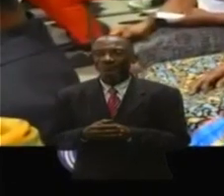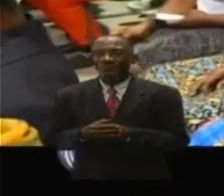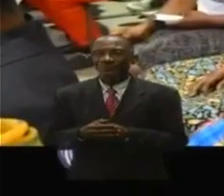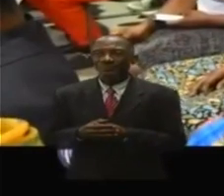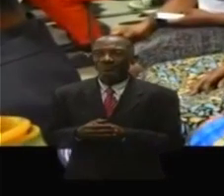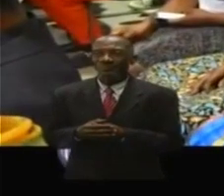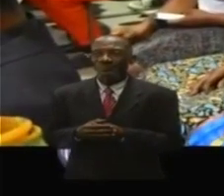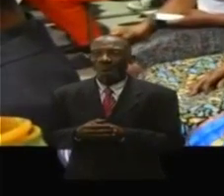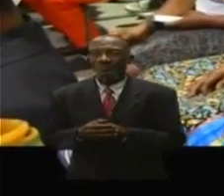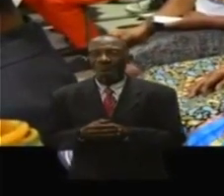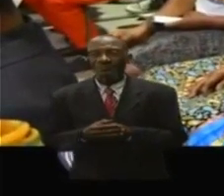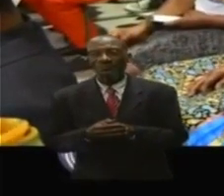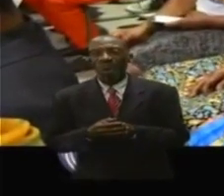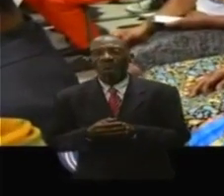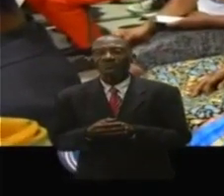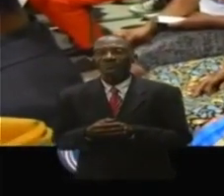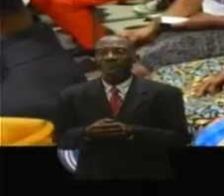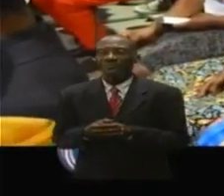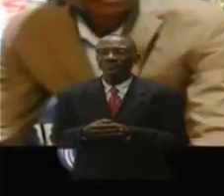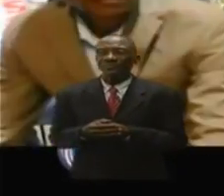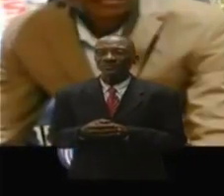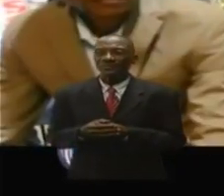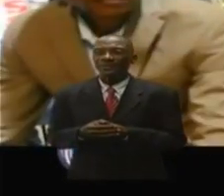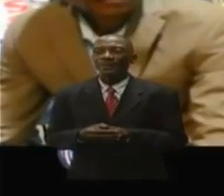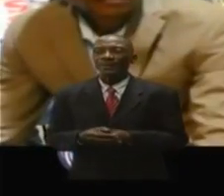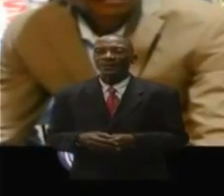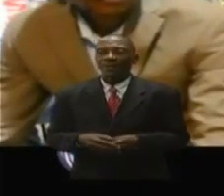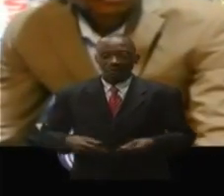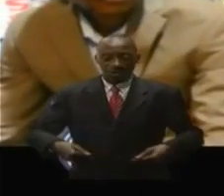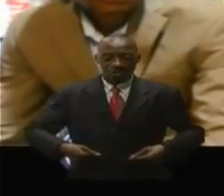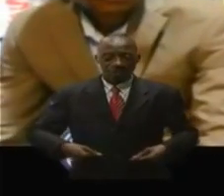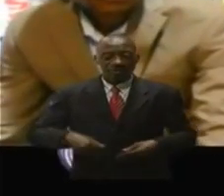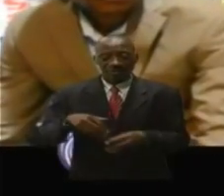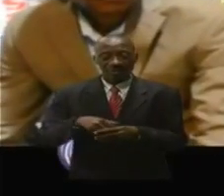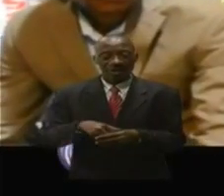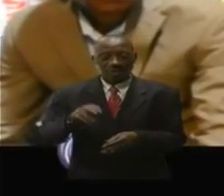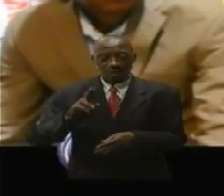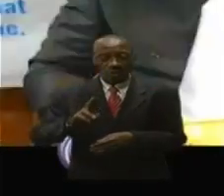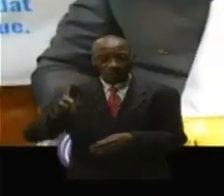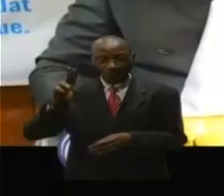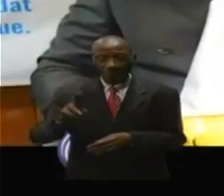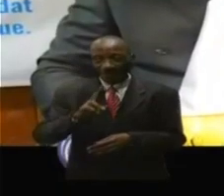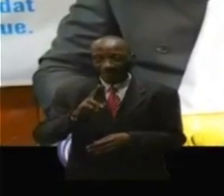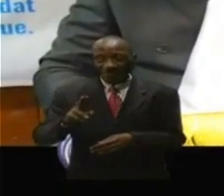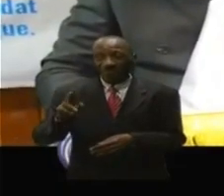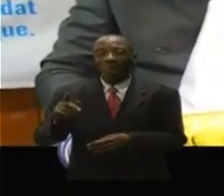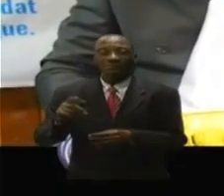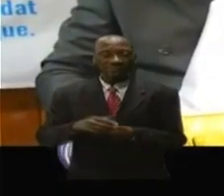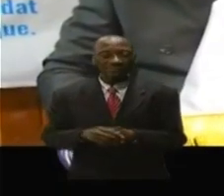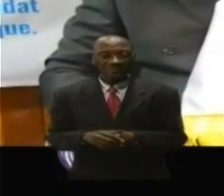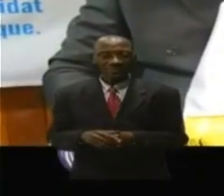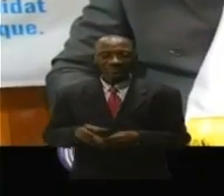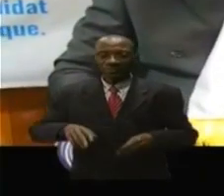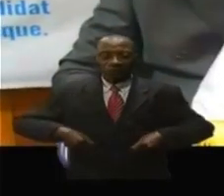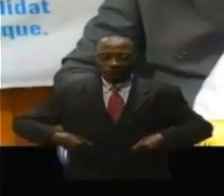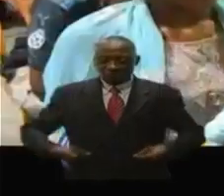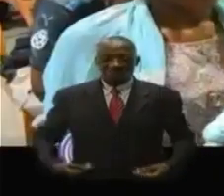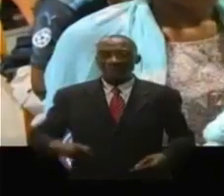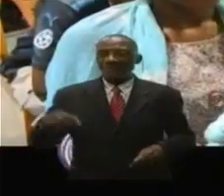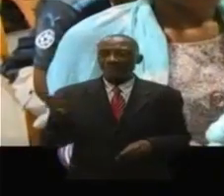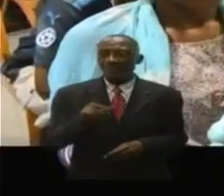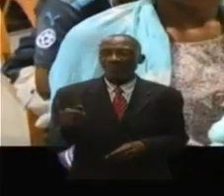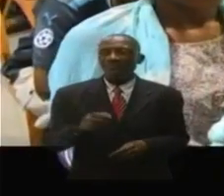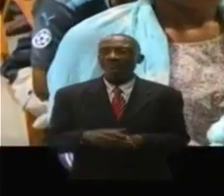l'Union sacrée de la nation, regroupé au sein de l'Union des socialistes pour le bien-être des Congolais, voudrait réitérer